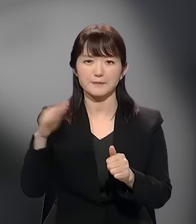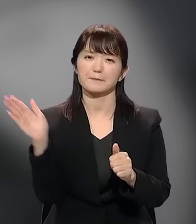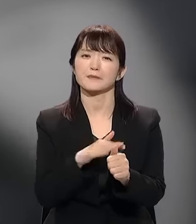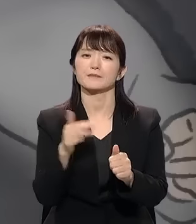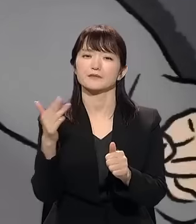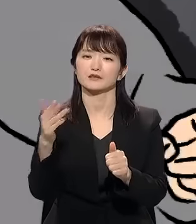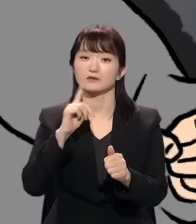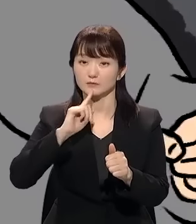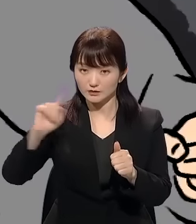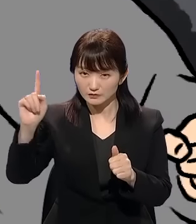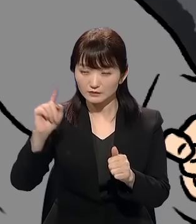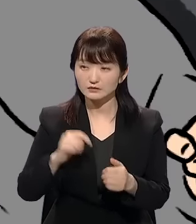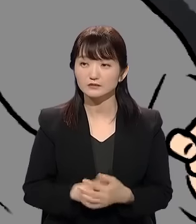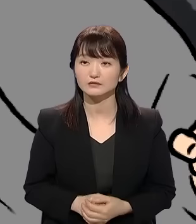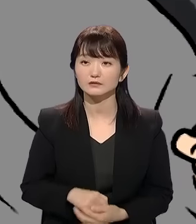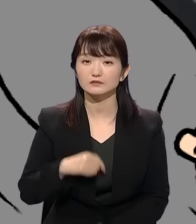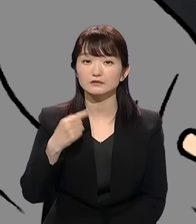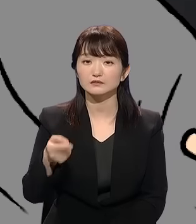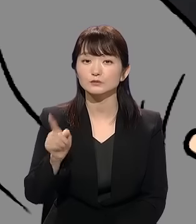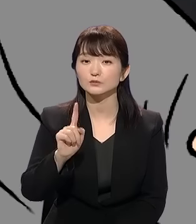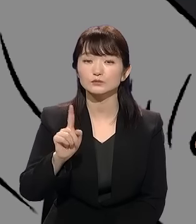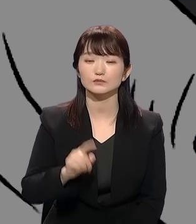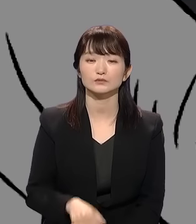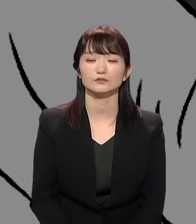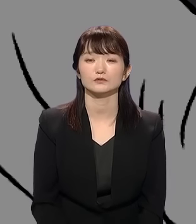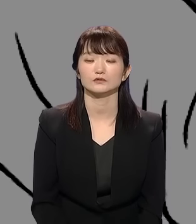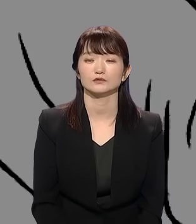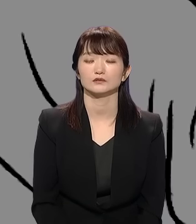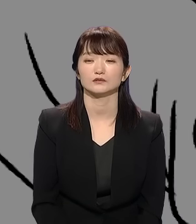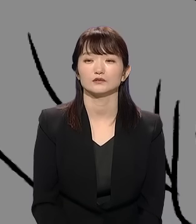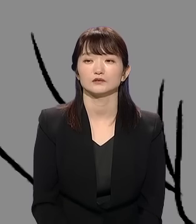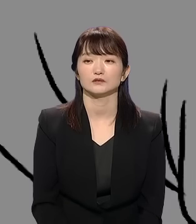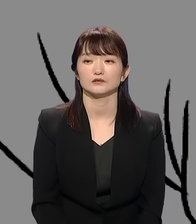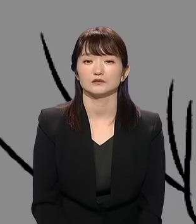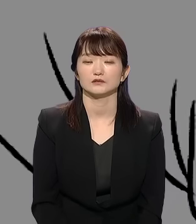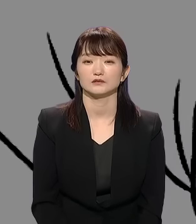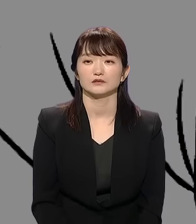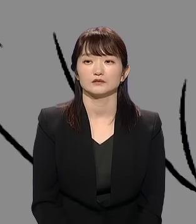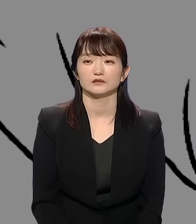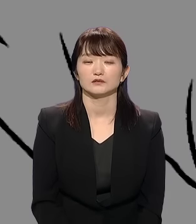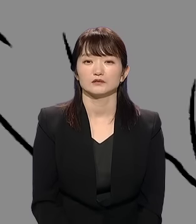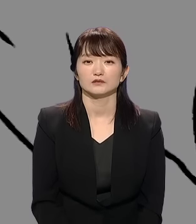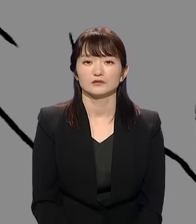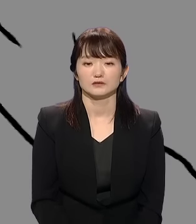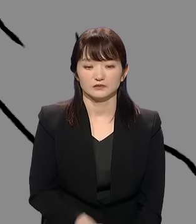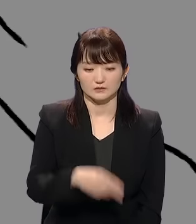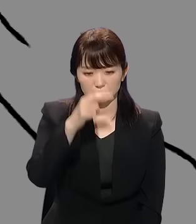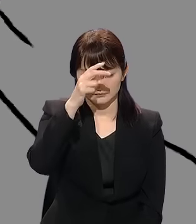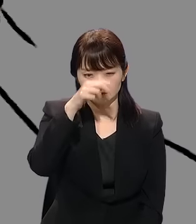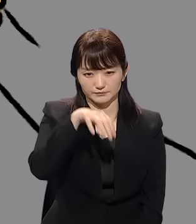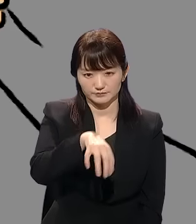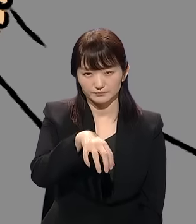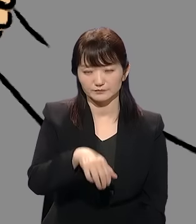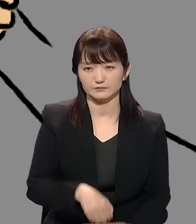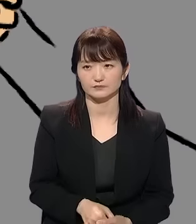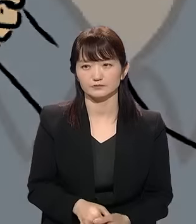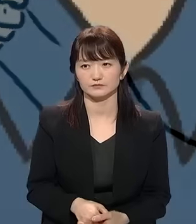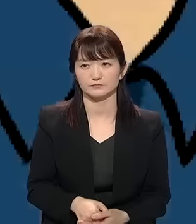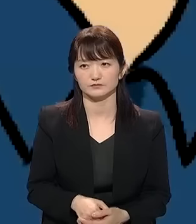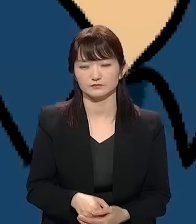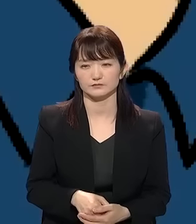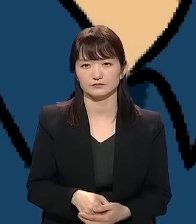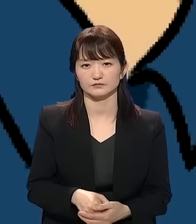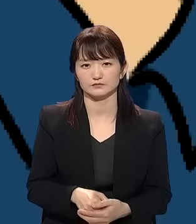했답니다 자 그럼 그다음에 어떻게 되는 거죠 지금 이제이 해당 경찰서가이 독직폭행 혐의로 내부 감찰에 착수를